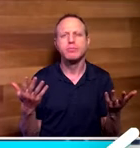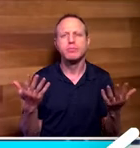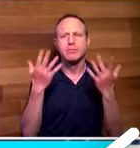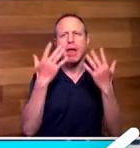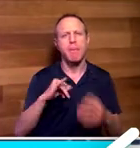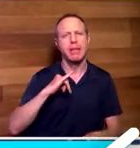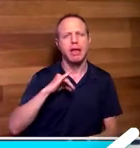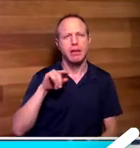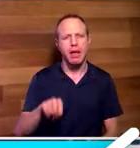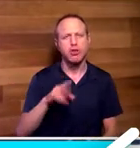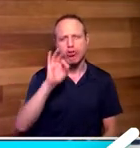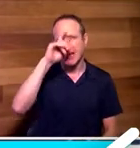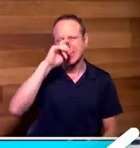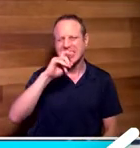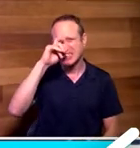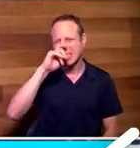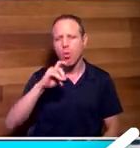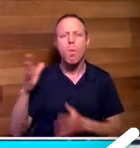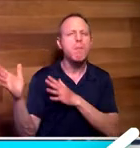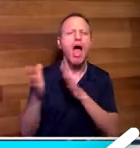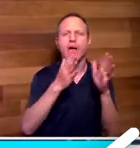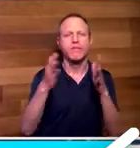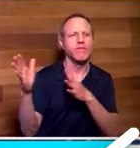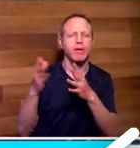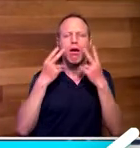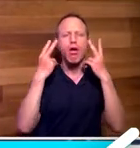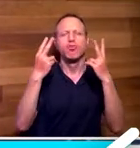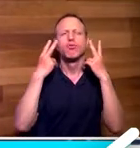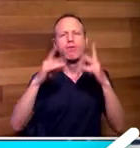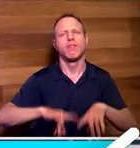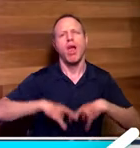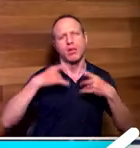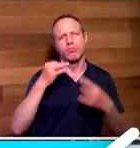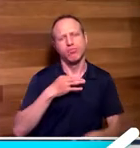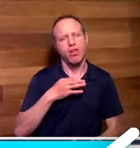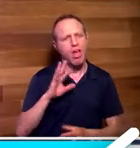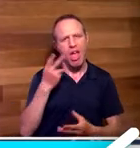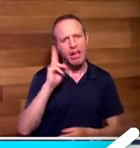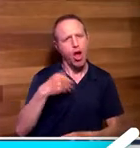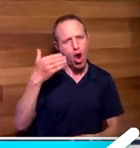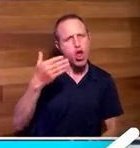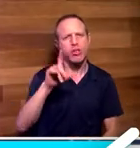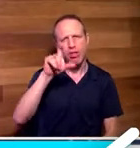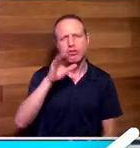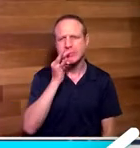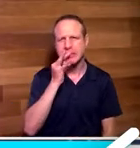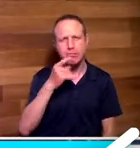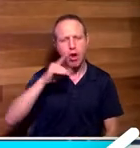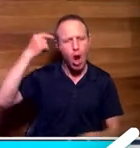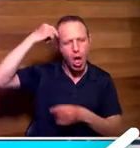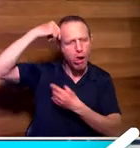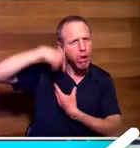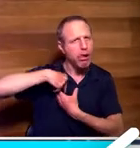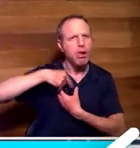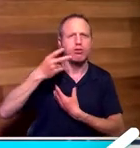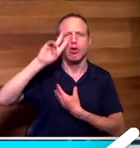כמה העניין הזה של זיהום אוויר הוא דבר אקוטי לחיים שלנו, איך זה יכול להיות שאנשים צעירים, זה לא מוחדר אליהם